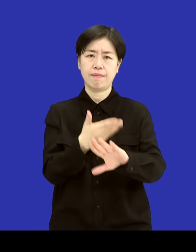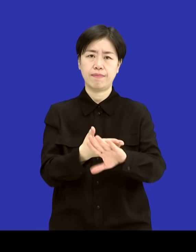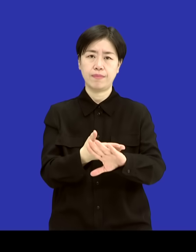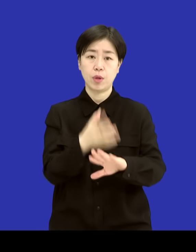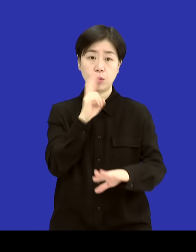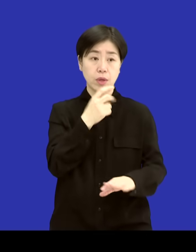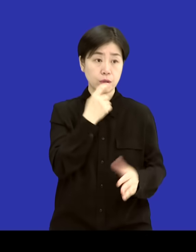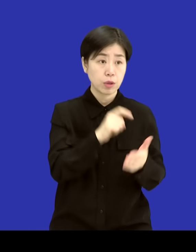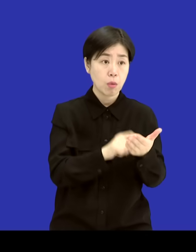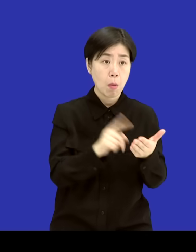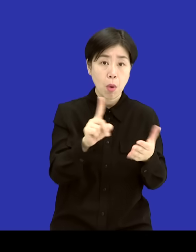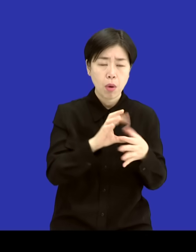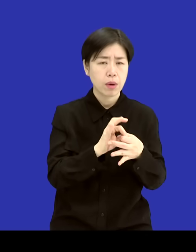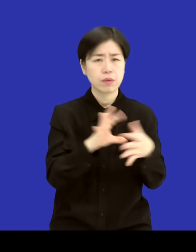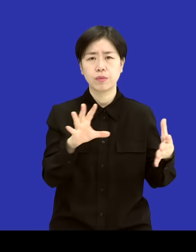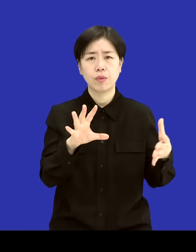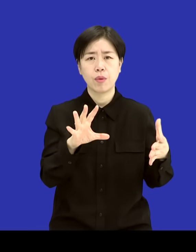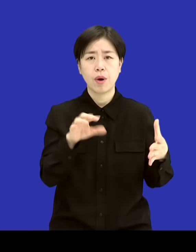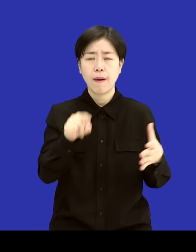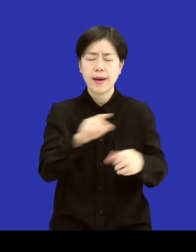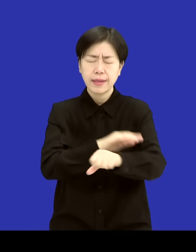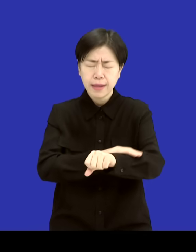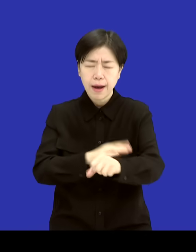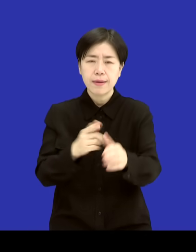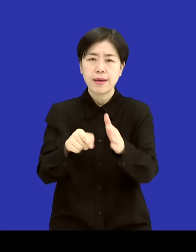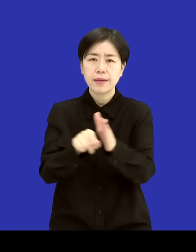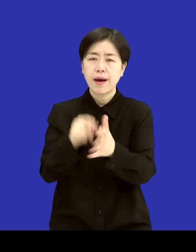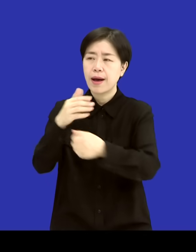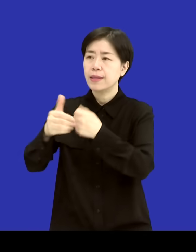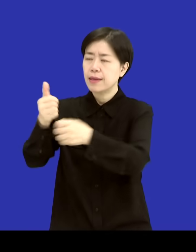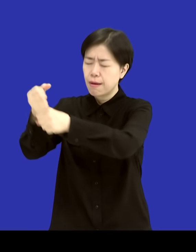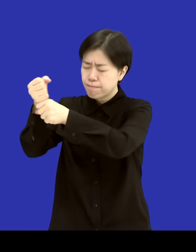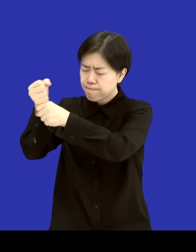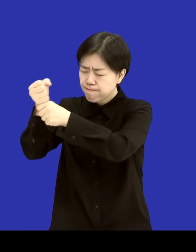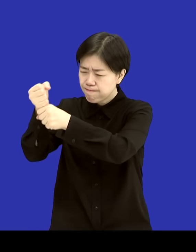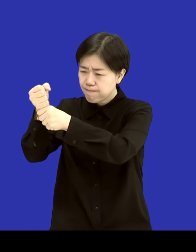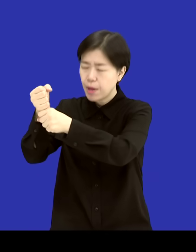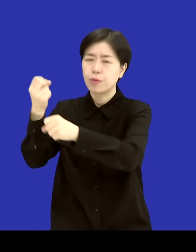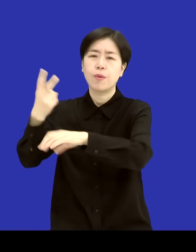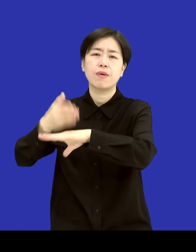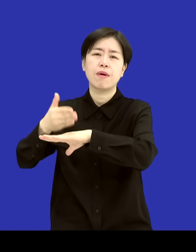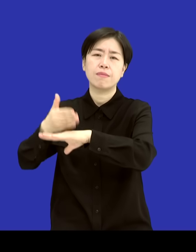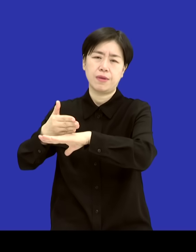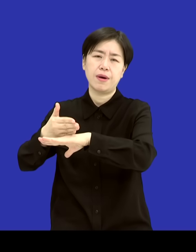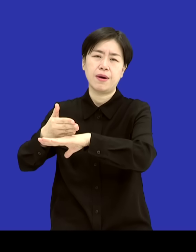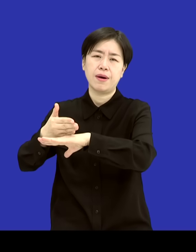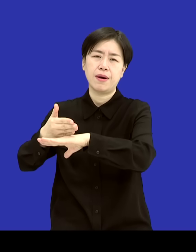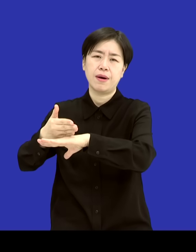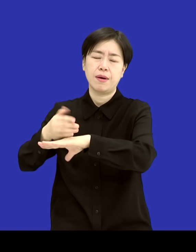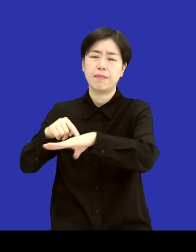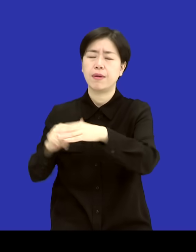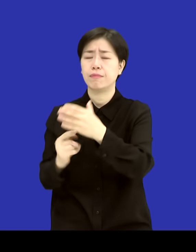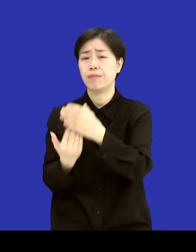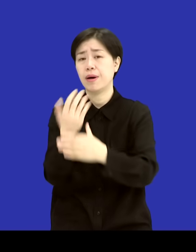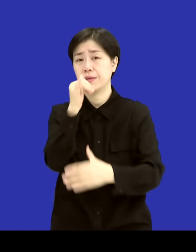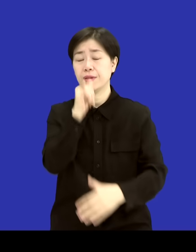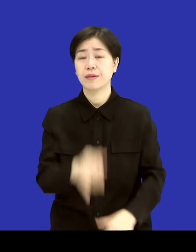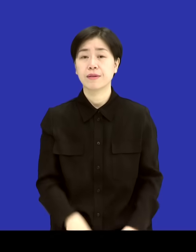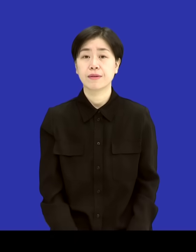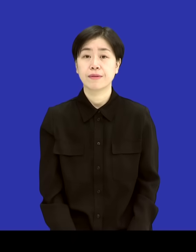하나도 너무 간절했고 너무 감사한 거예요. 그냥 무대에 쓴다는 것 자체가